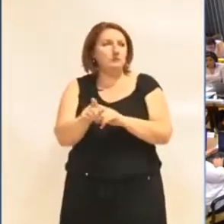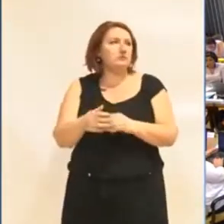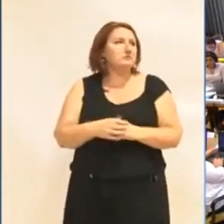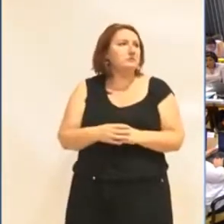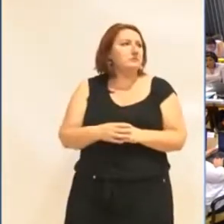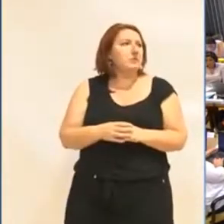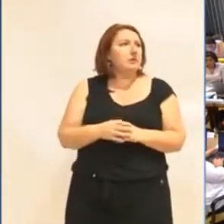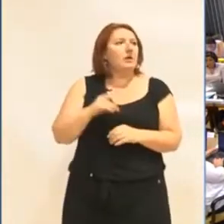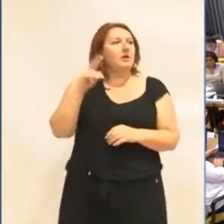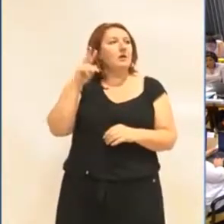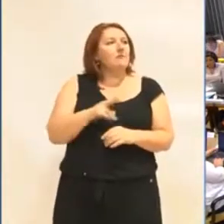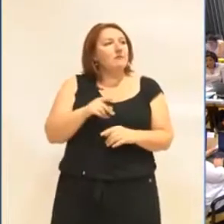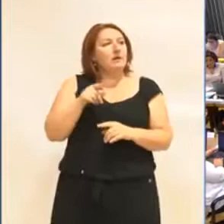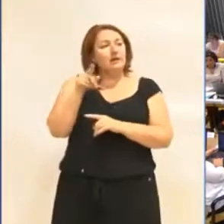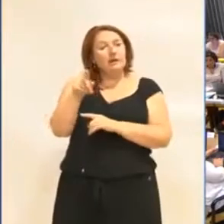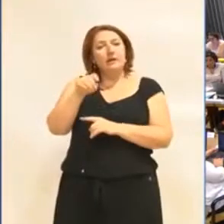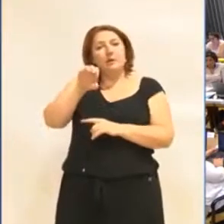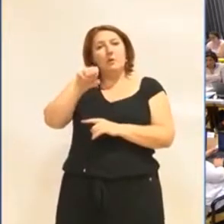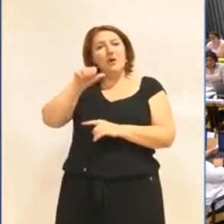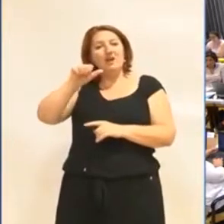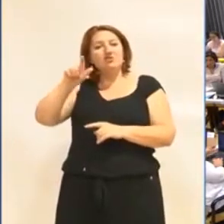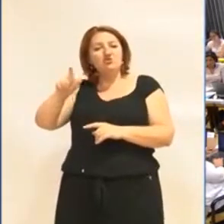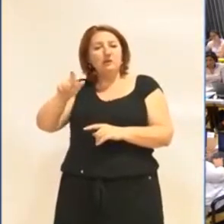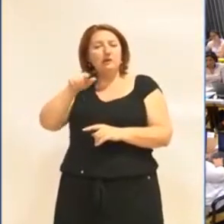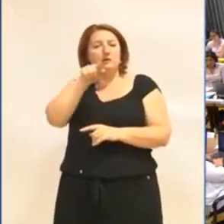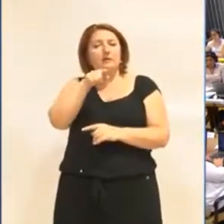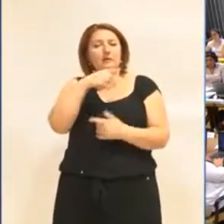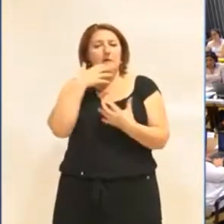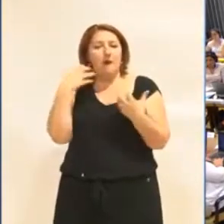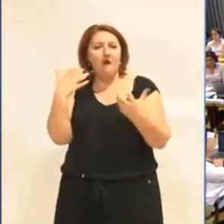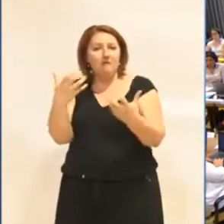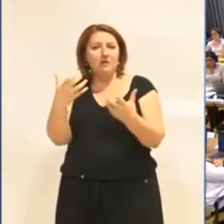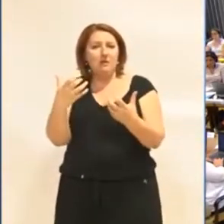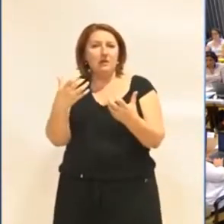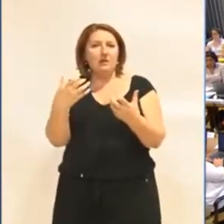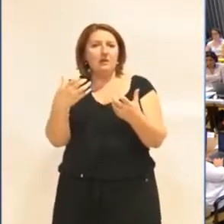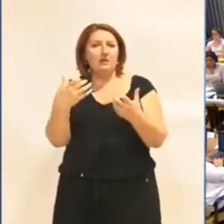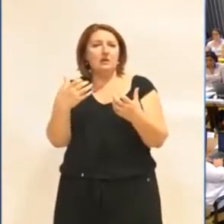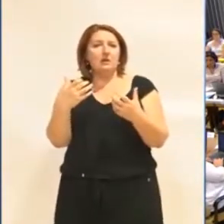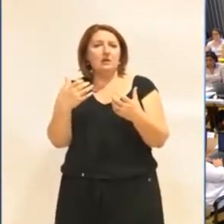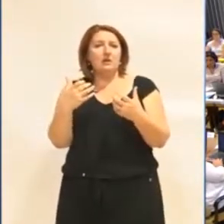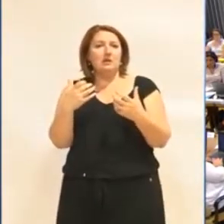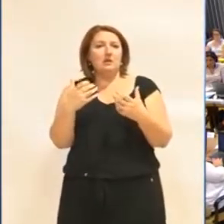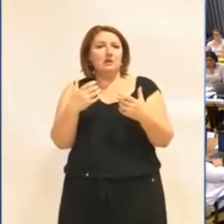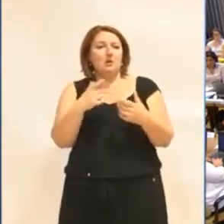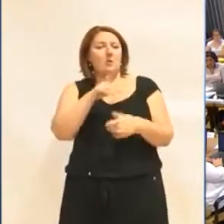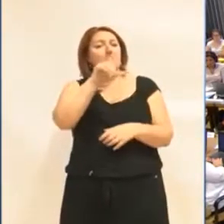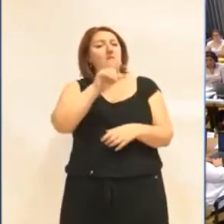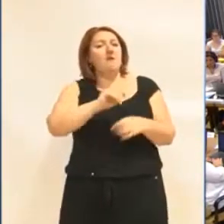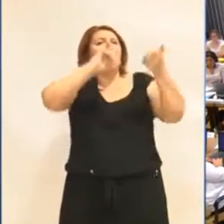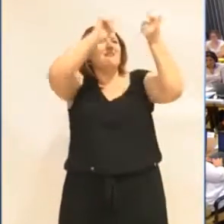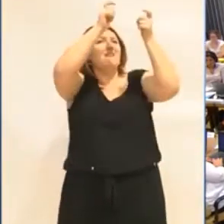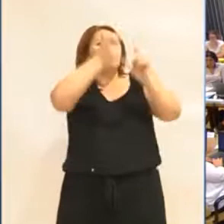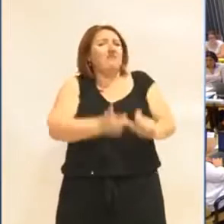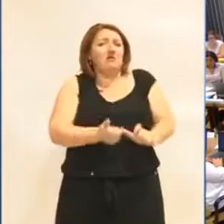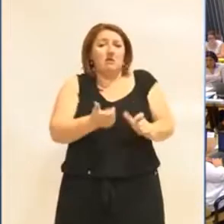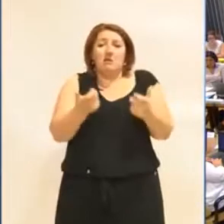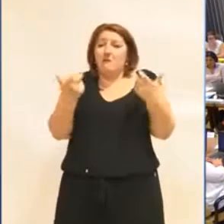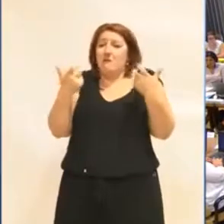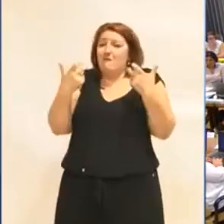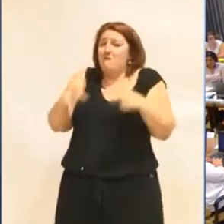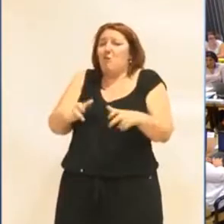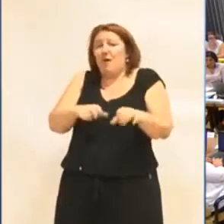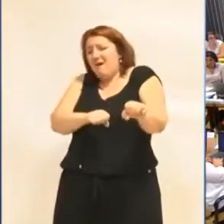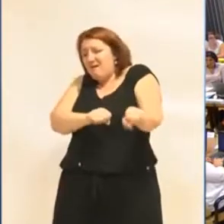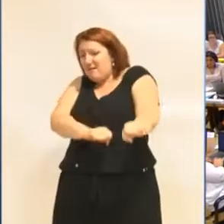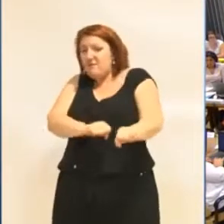comprends la volonté de AG de vouloir soutenir l'opposition à la destruction du vin Galerie de l'Arlequin. Je pense effectivement que sur